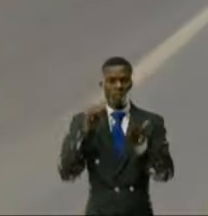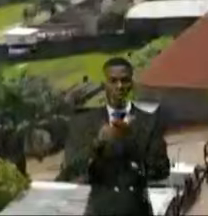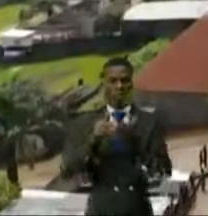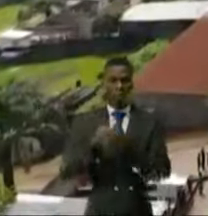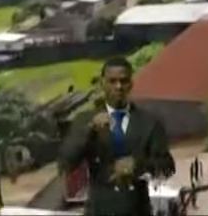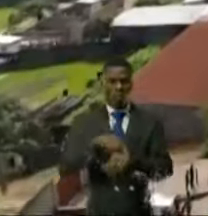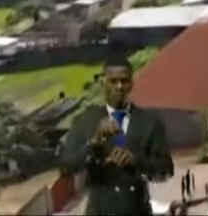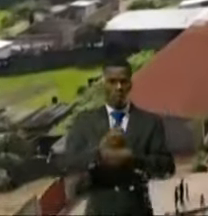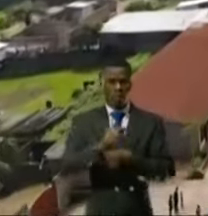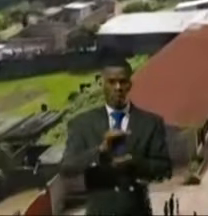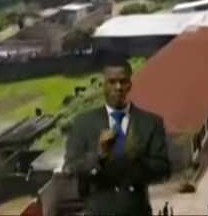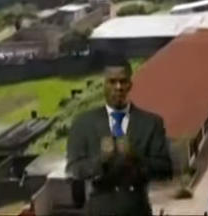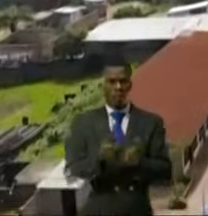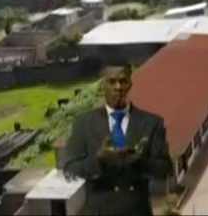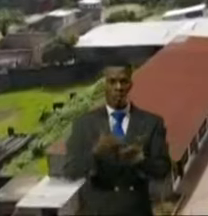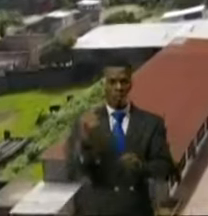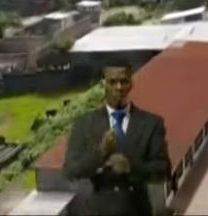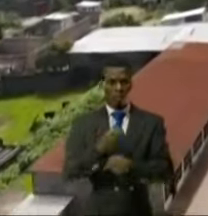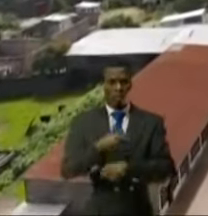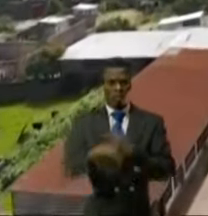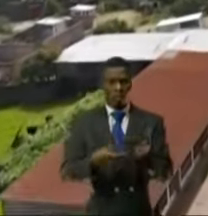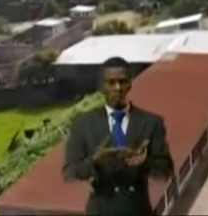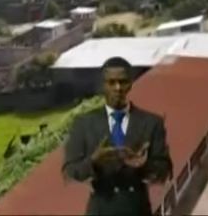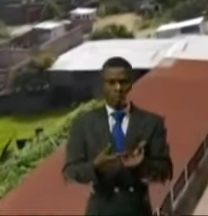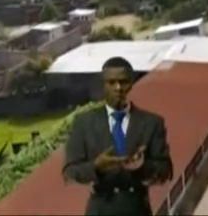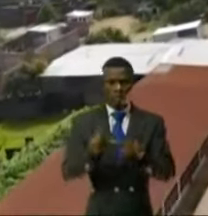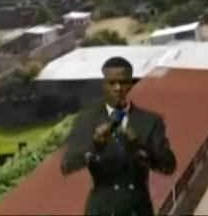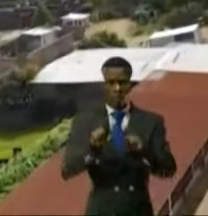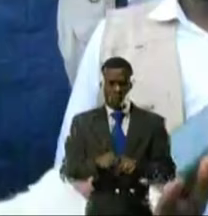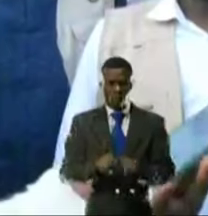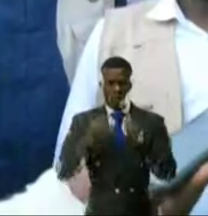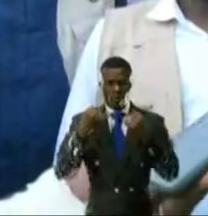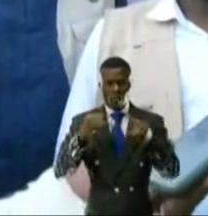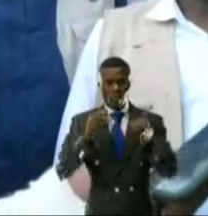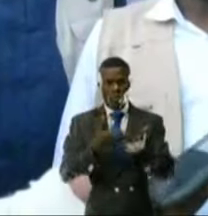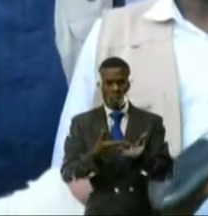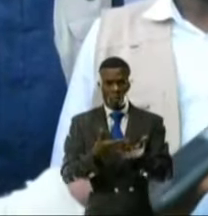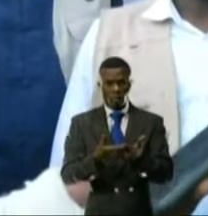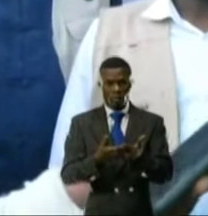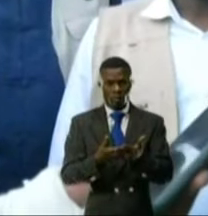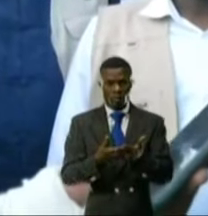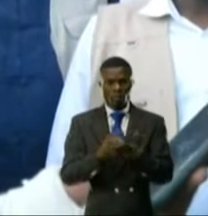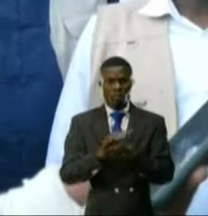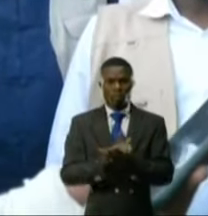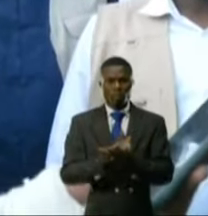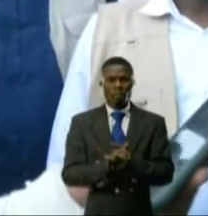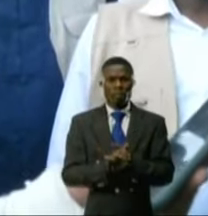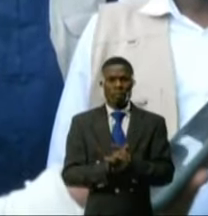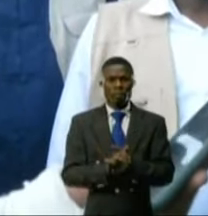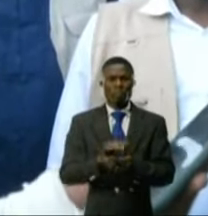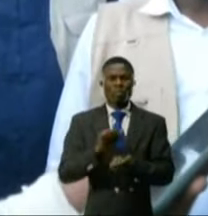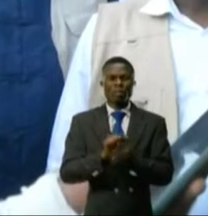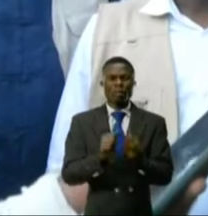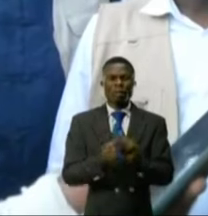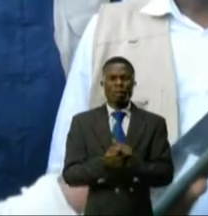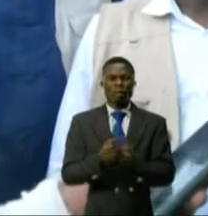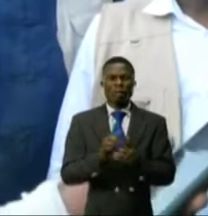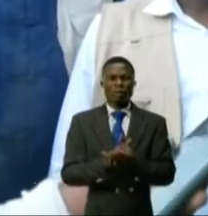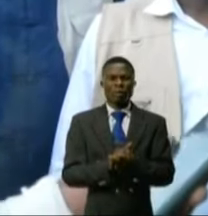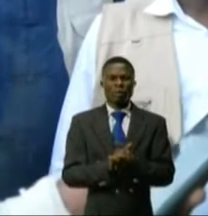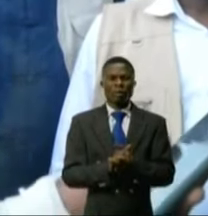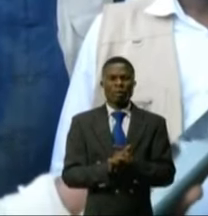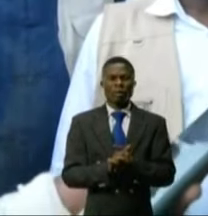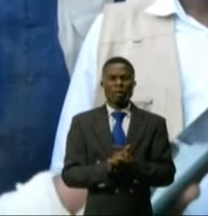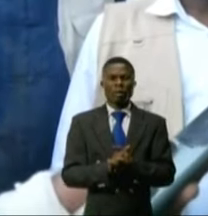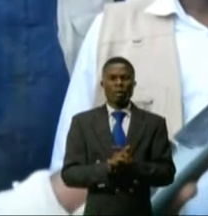temps proposé pour l'exécution des travaux a tout son pesant d'or. Depuis deux semaines, on nous apprendra par une voix officieuse que